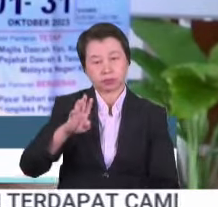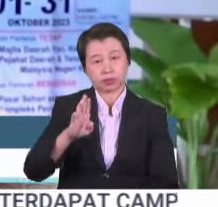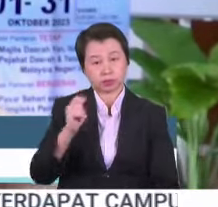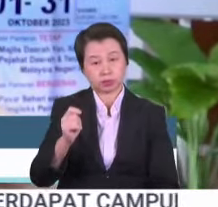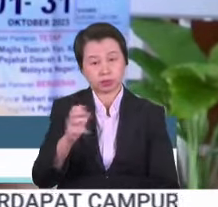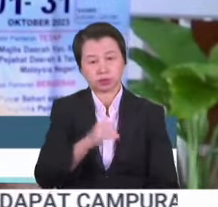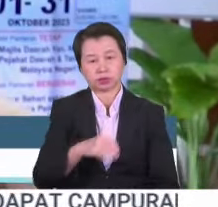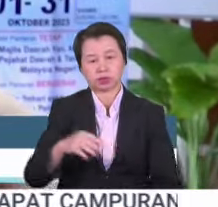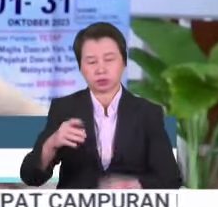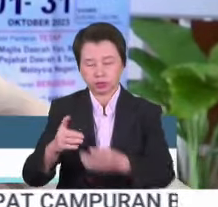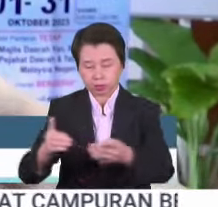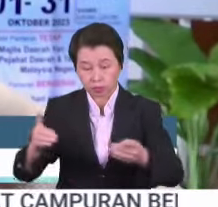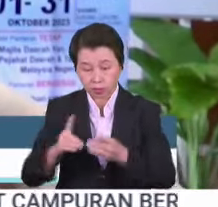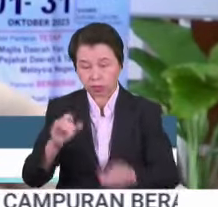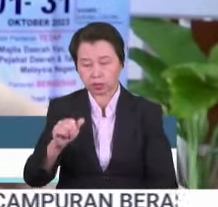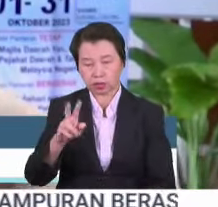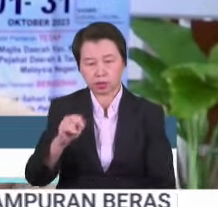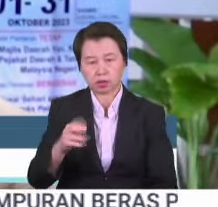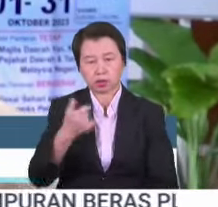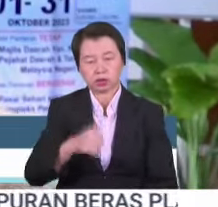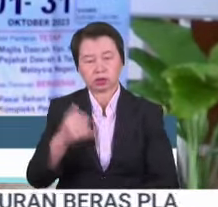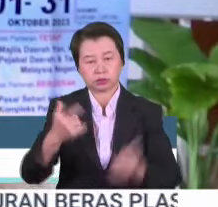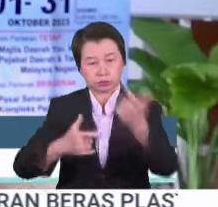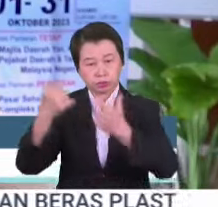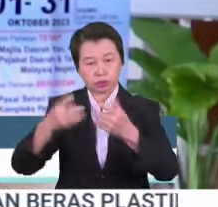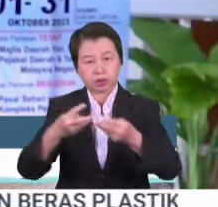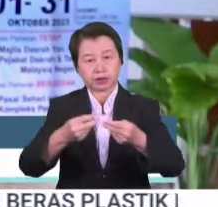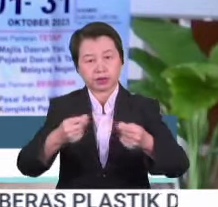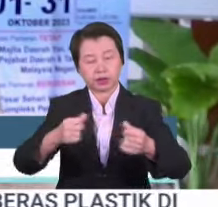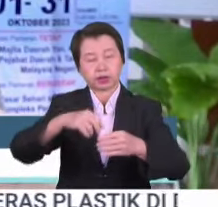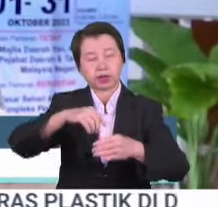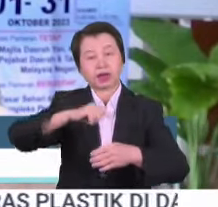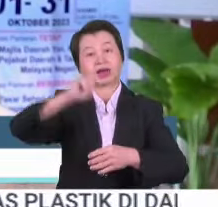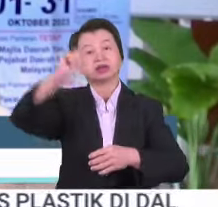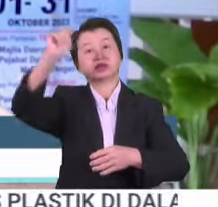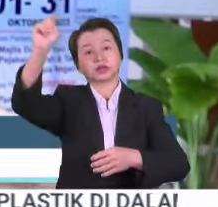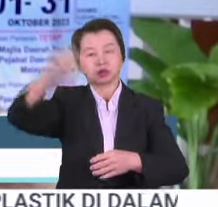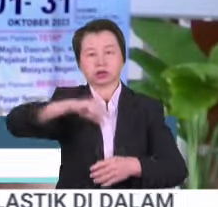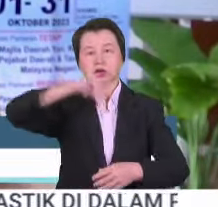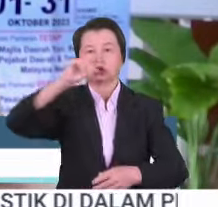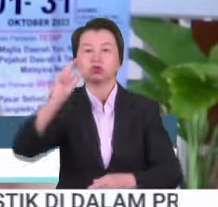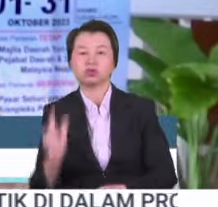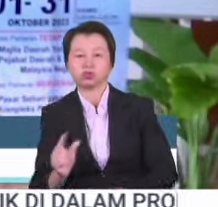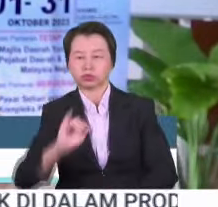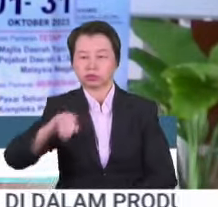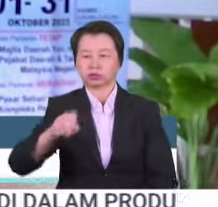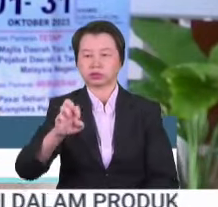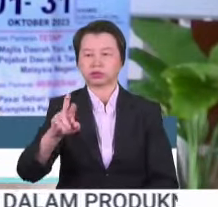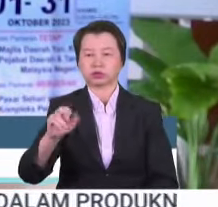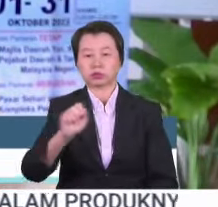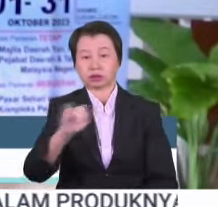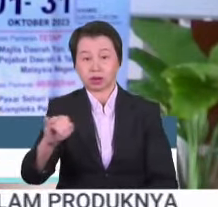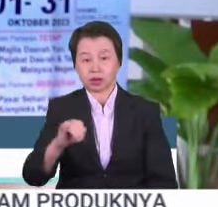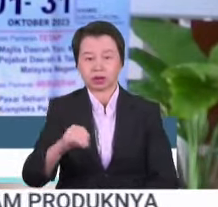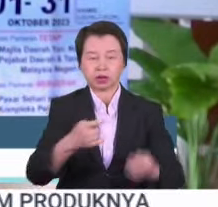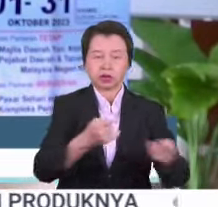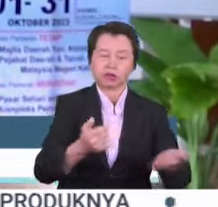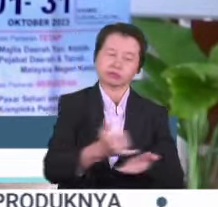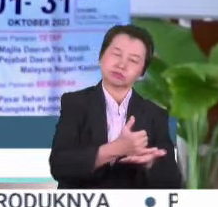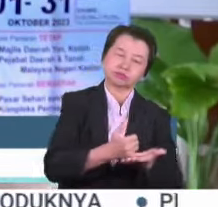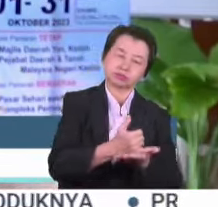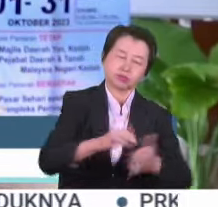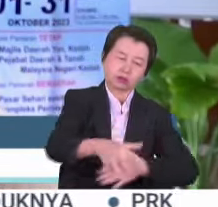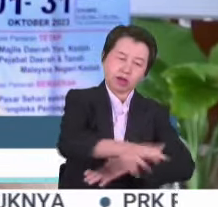juga daerah Yan terutamanya pelancongan tanah tinggi iaitu di kawasan gunung jerai pelancongan pantai di kawasan persisir